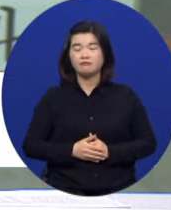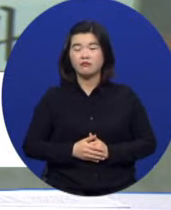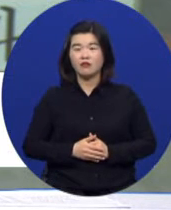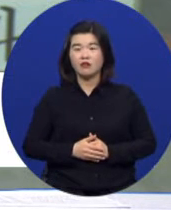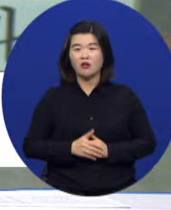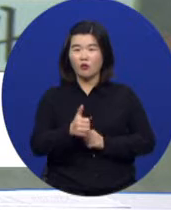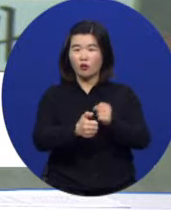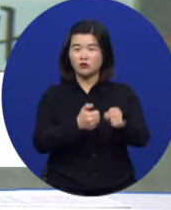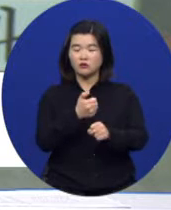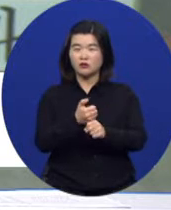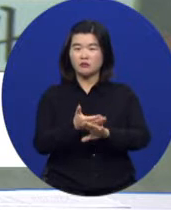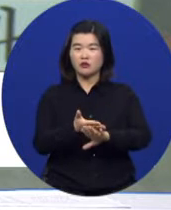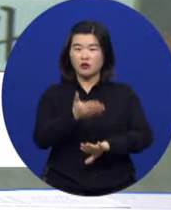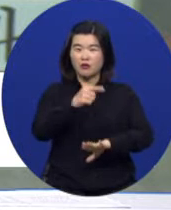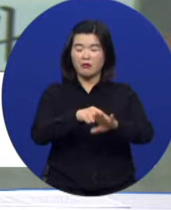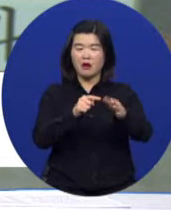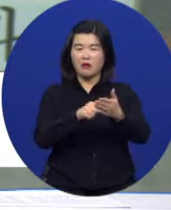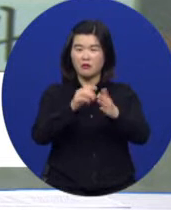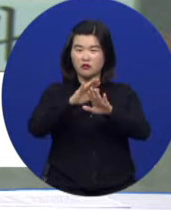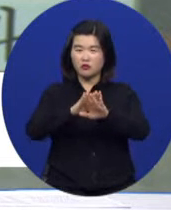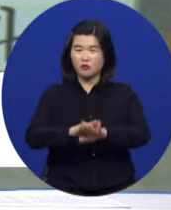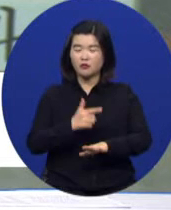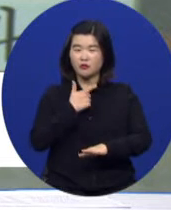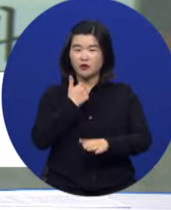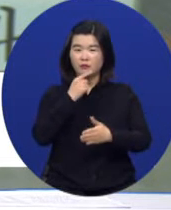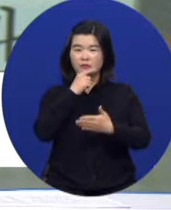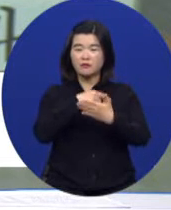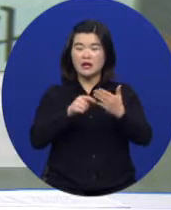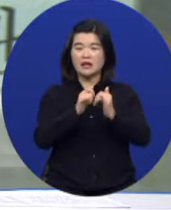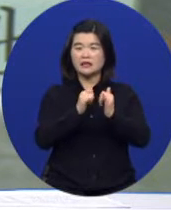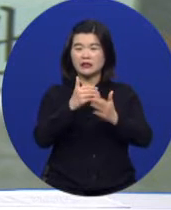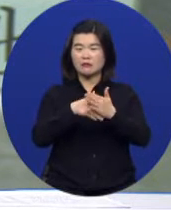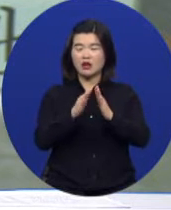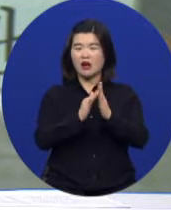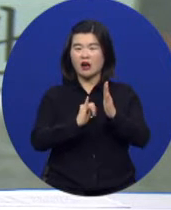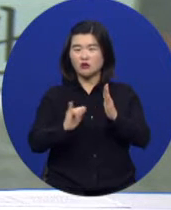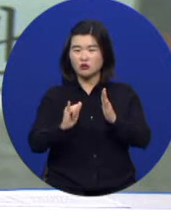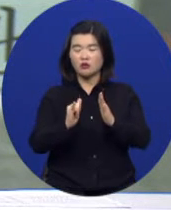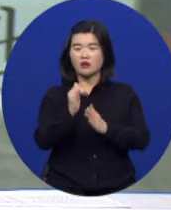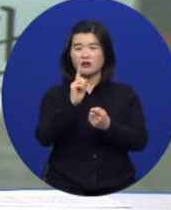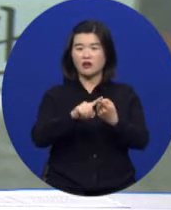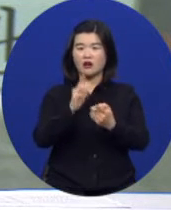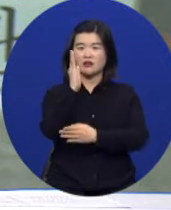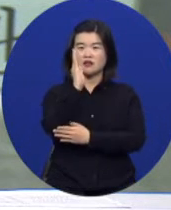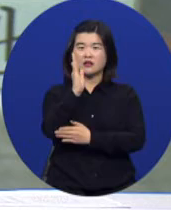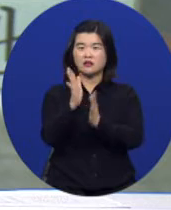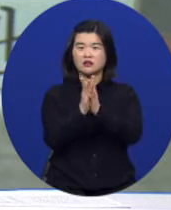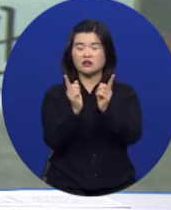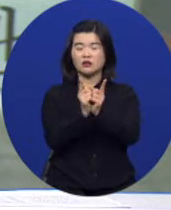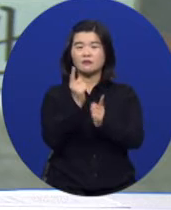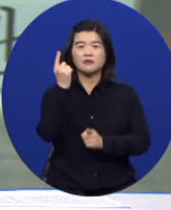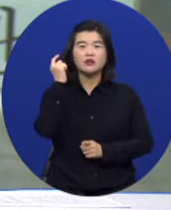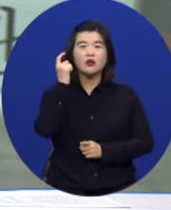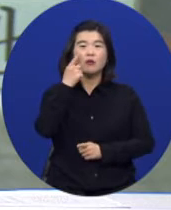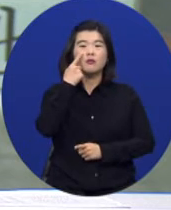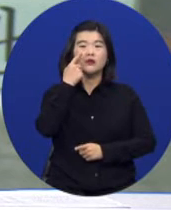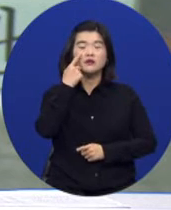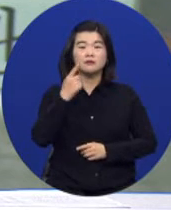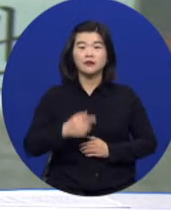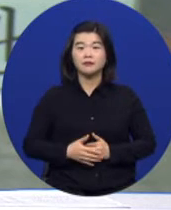반세기 넘게 가슴에 묻어뒀던 희생자 유족들의 이한 맺힌 사연을 직접